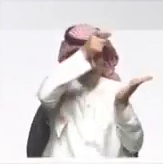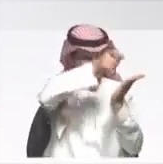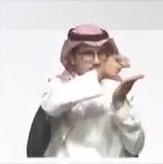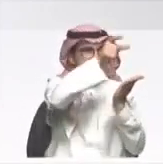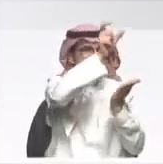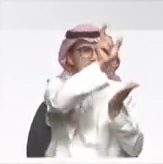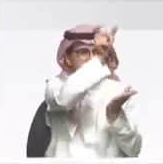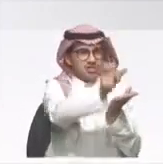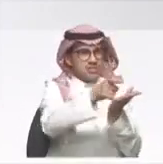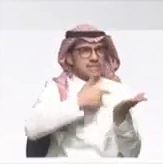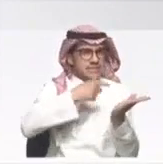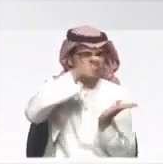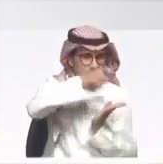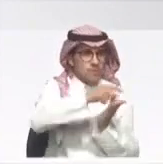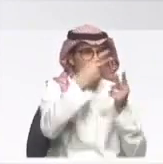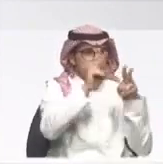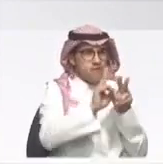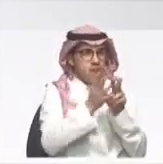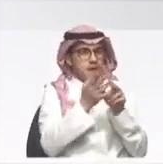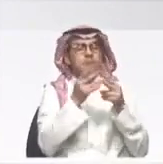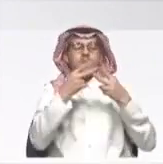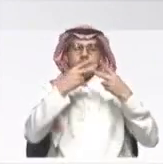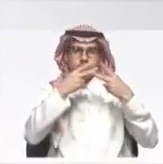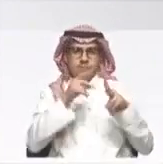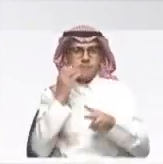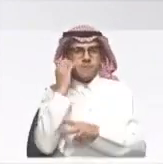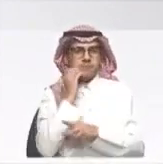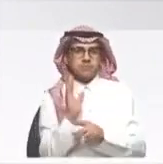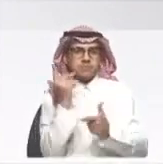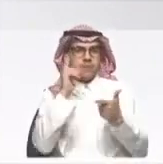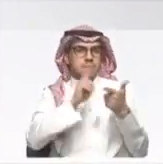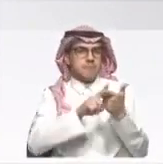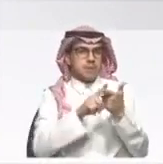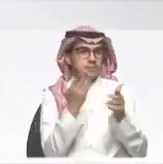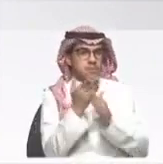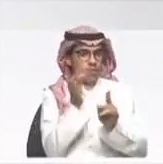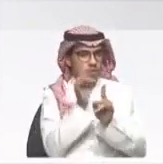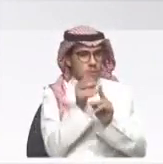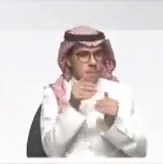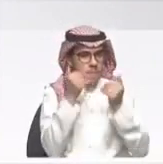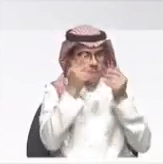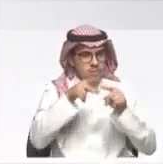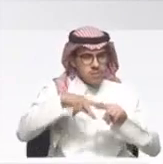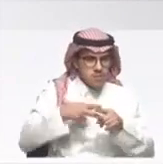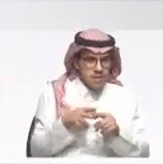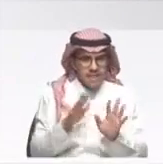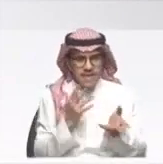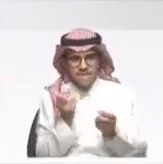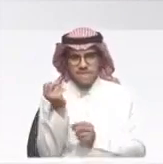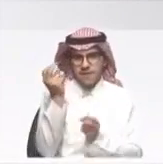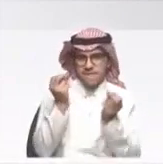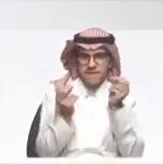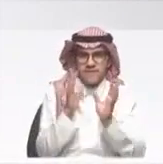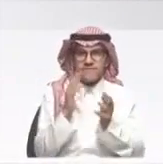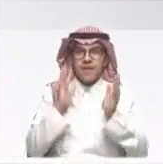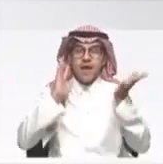على هذه اللفتة الكريمة والدعم المستمر لأبنائه المهتمين بهذا المجال الحيوي الذي تتنافس فيه دول